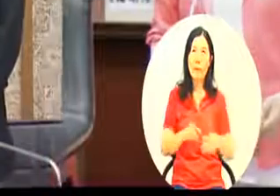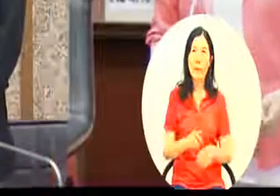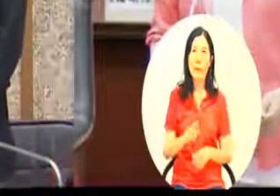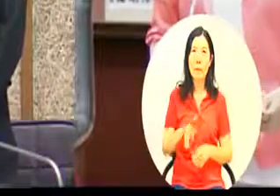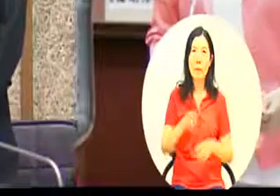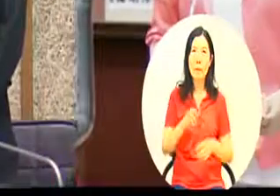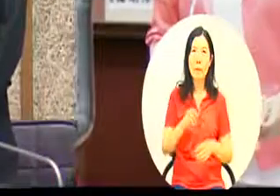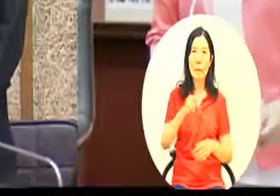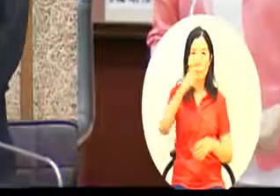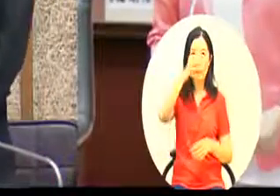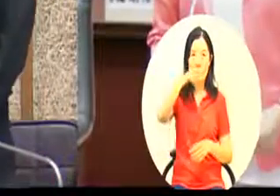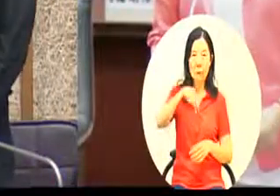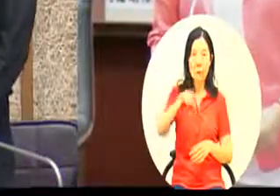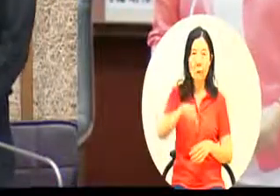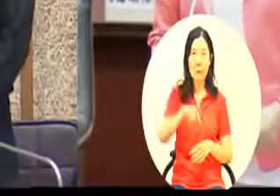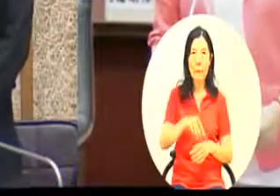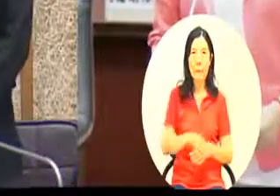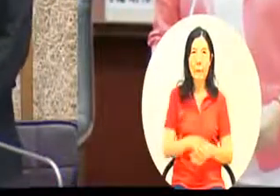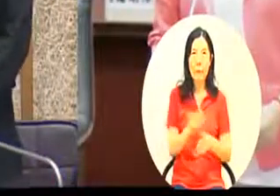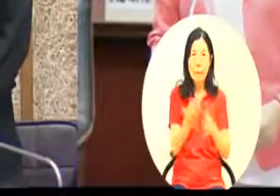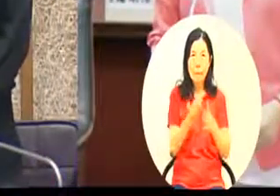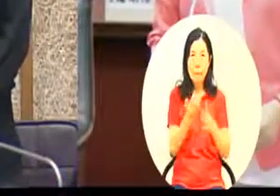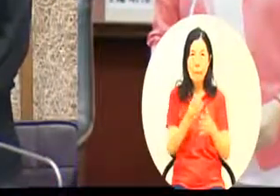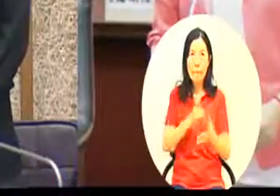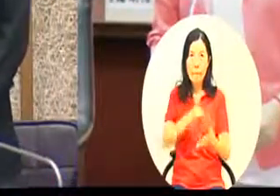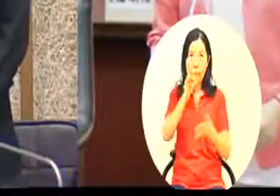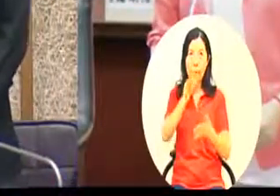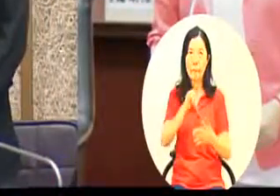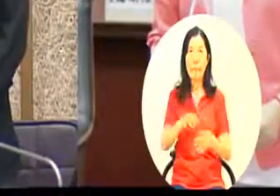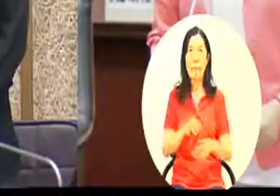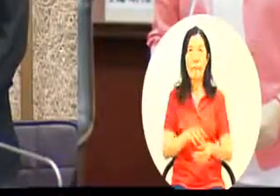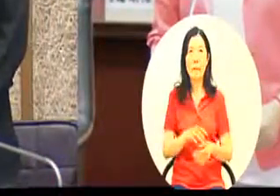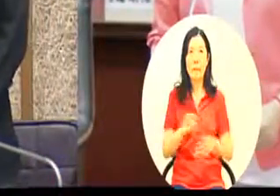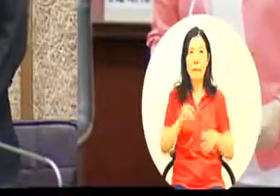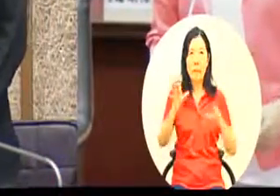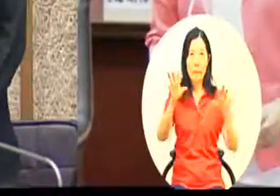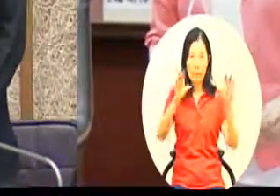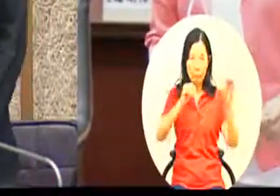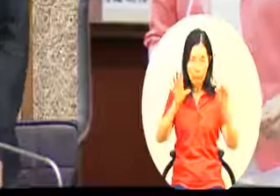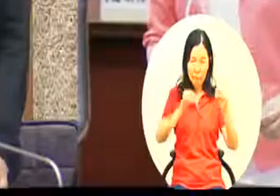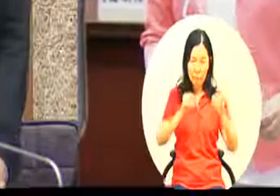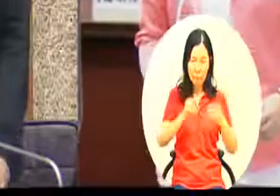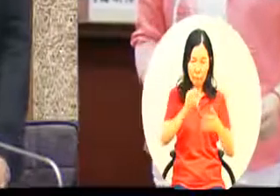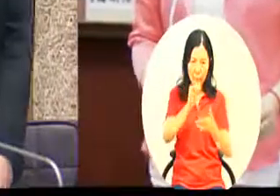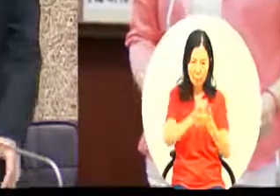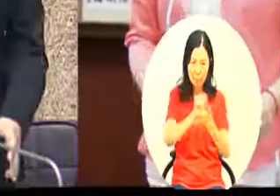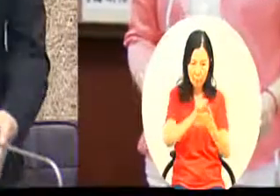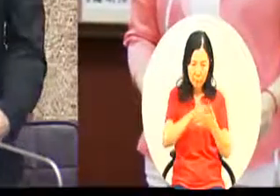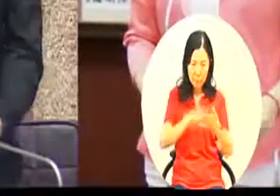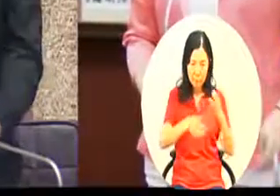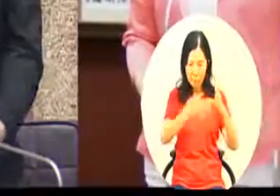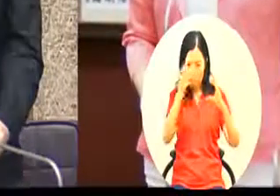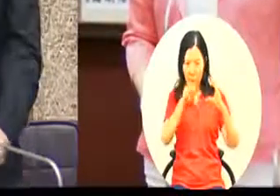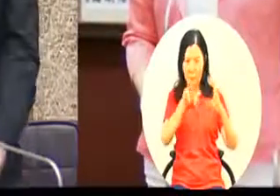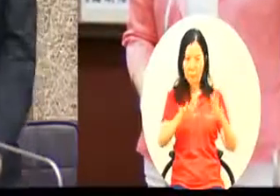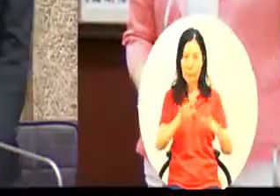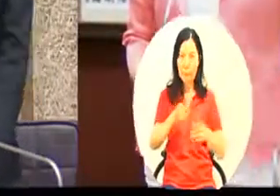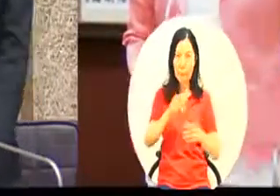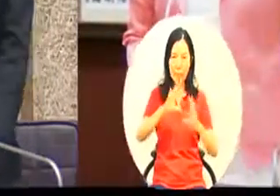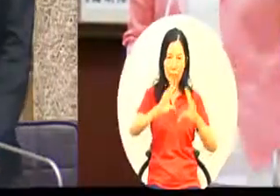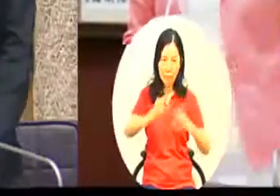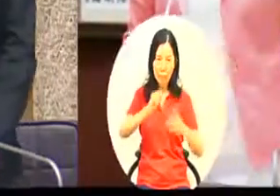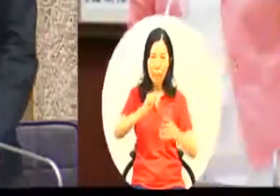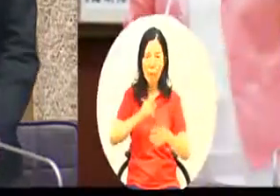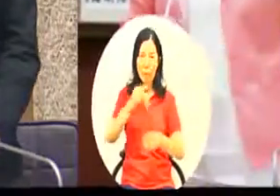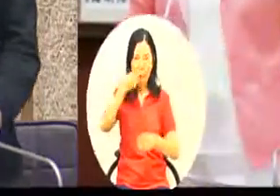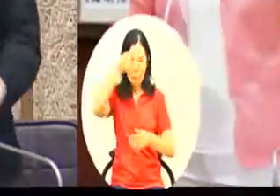址呢，其实刚刚其实议员已经有把一些基本的资料列出来了，那我们在因为国定遗址它主管